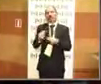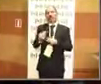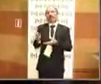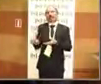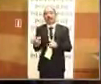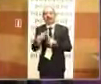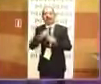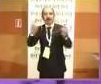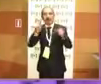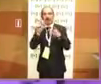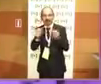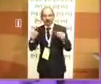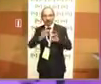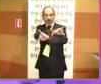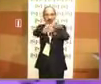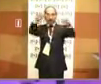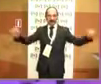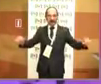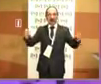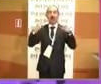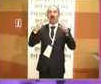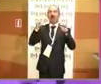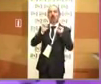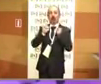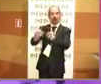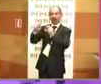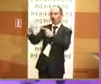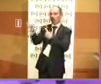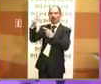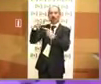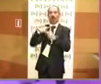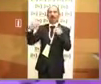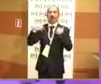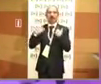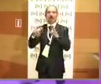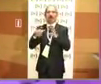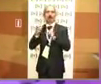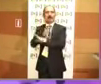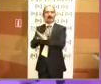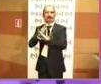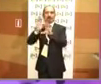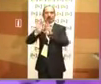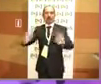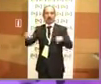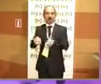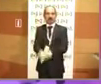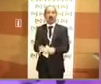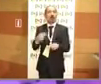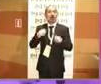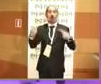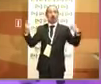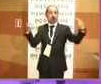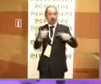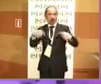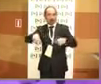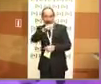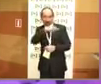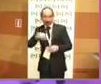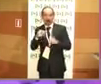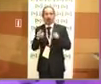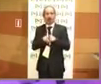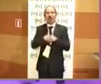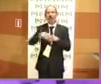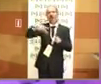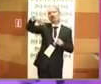farò mai contro qualcuno che è del mio partito. Non facciamolo tra di noi, perché è come War